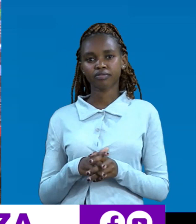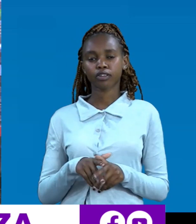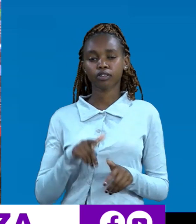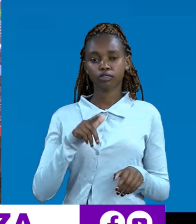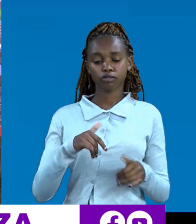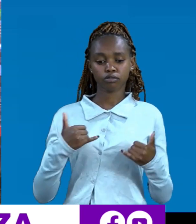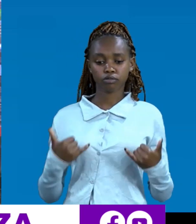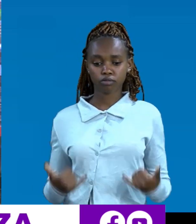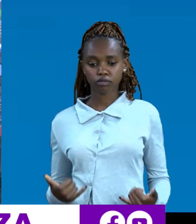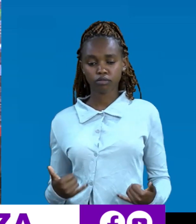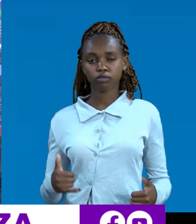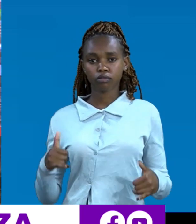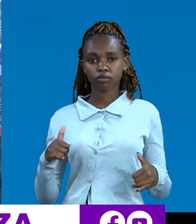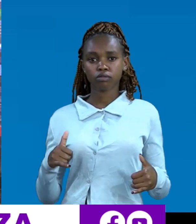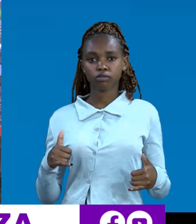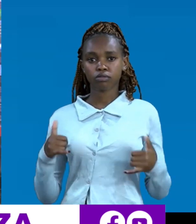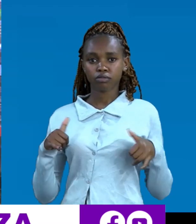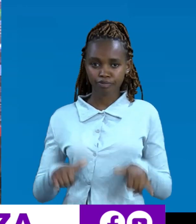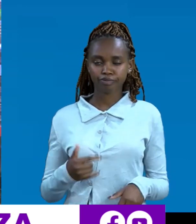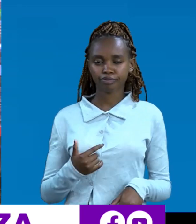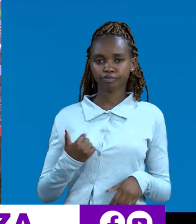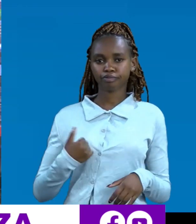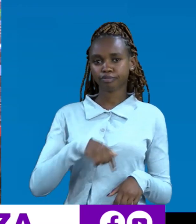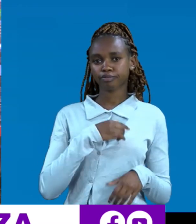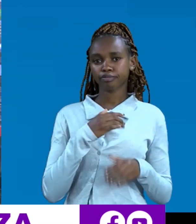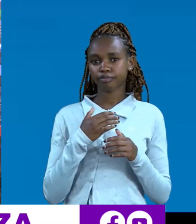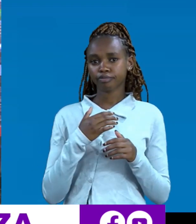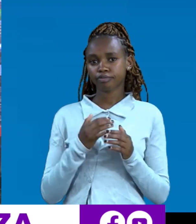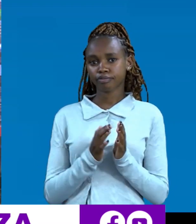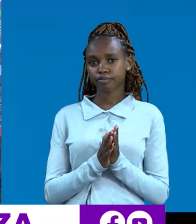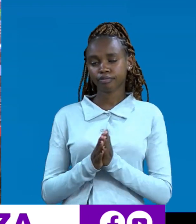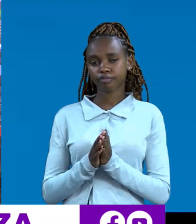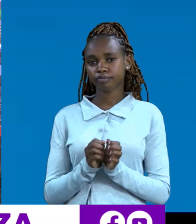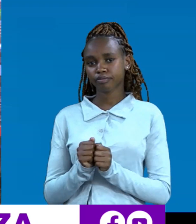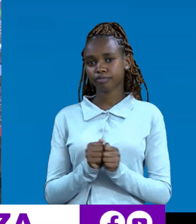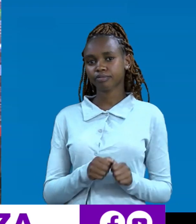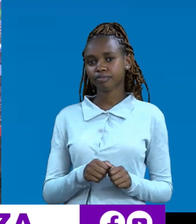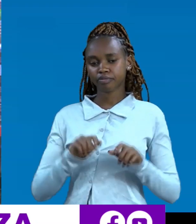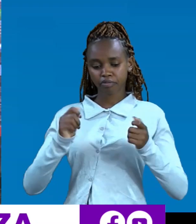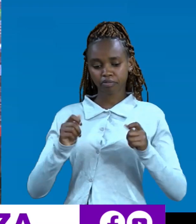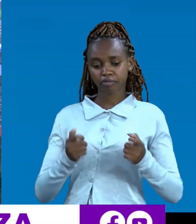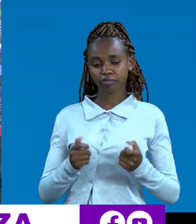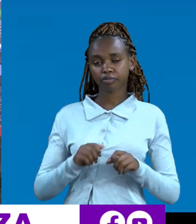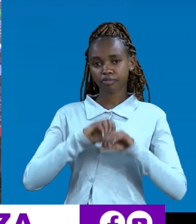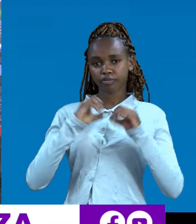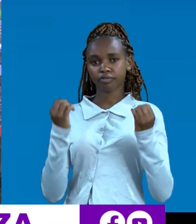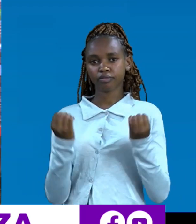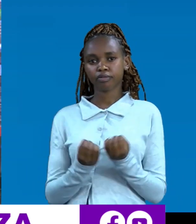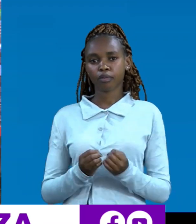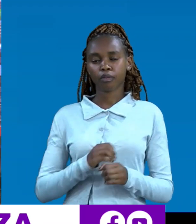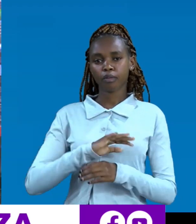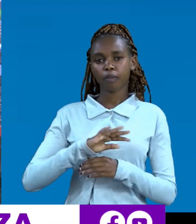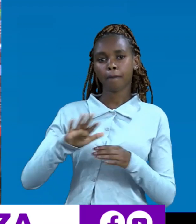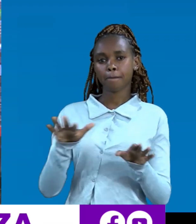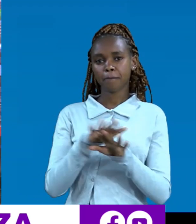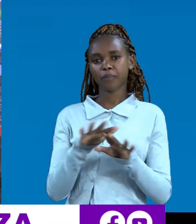tuned. Tuko hapa, tutakupeleka na Ryan. Uh-huh. Social media handles zetu mtaziona. Uh-huh. Yani, Ryan kila mahali, uh-huh. Form